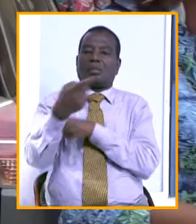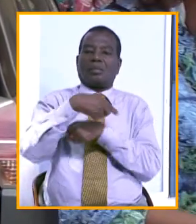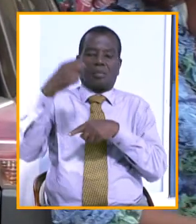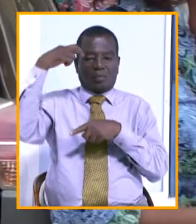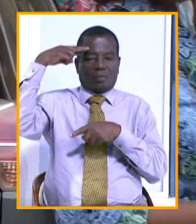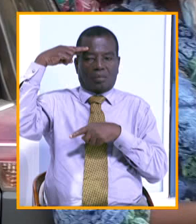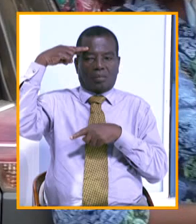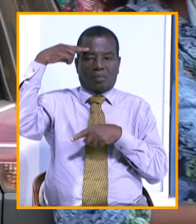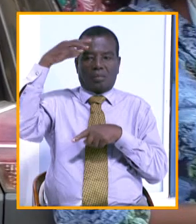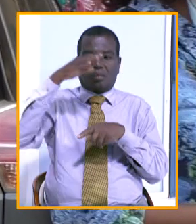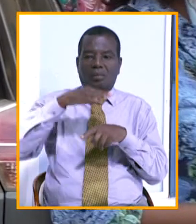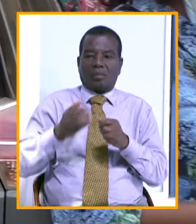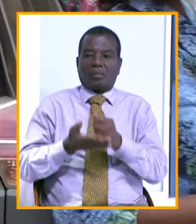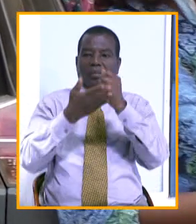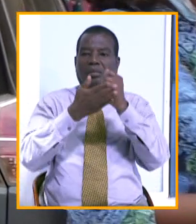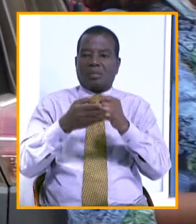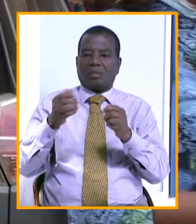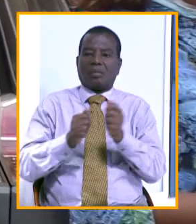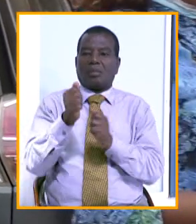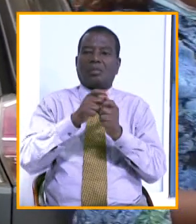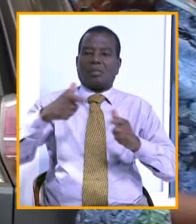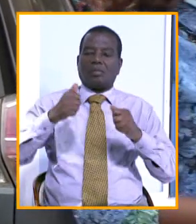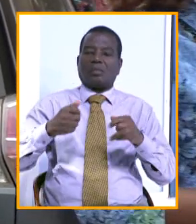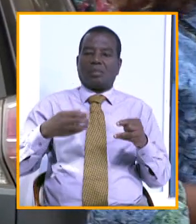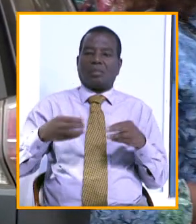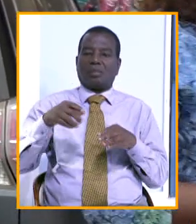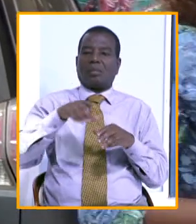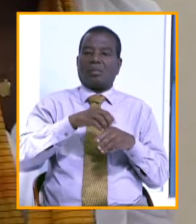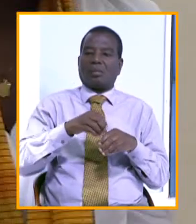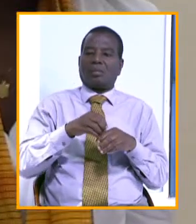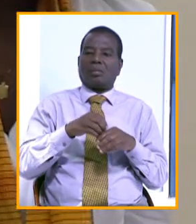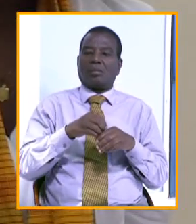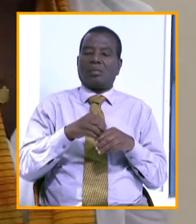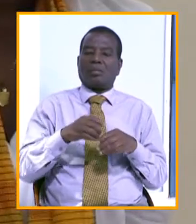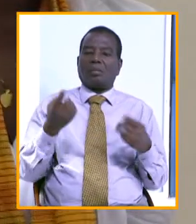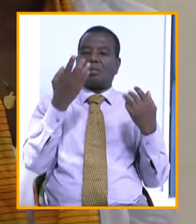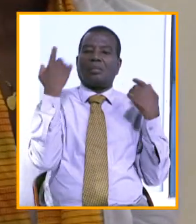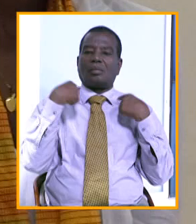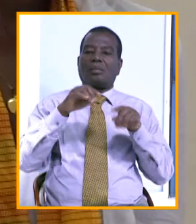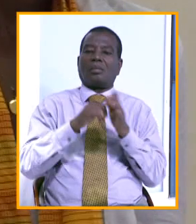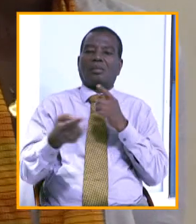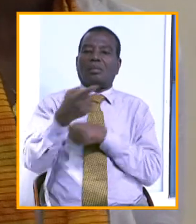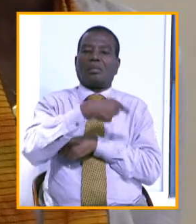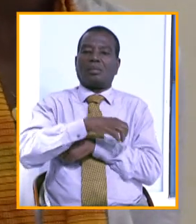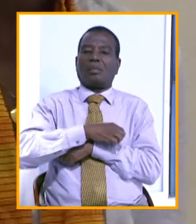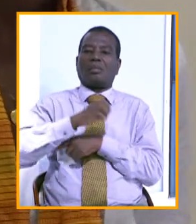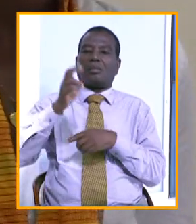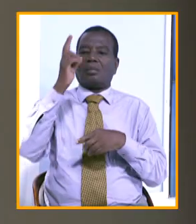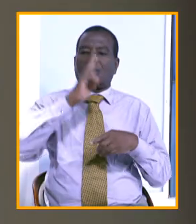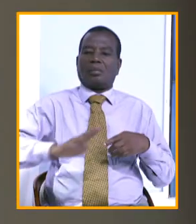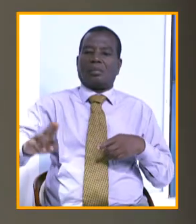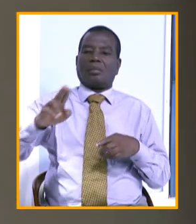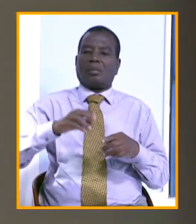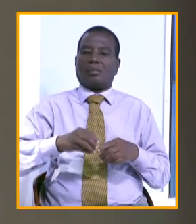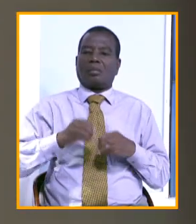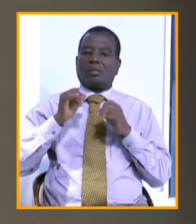réfléchir donc sur la contribution plus forte à apporter à ce secteur-là, qui est en plein essor. Au cours de cette journée, hommage a été rendu